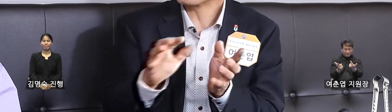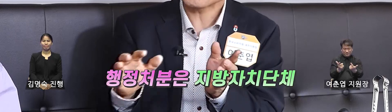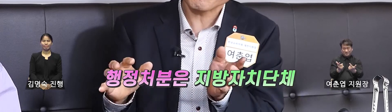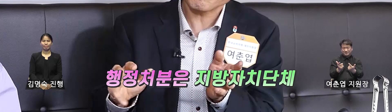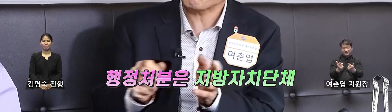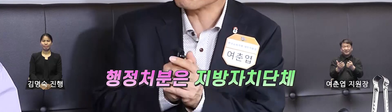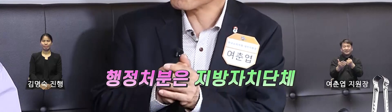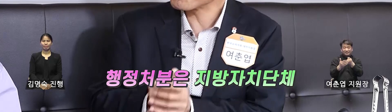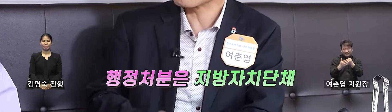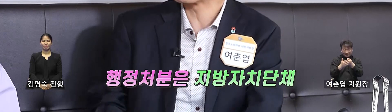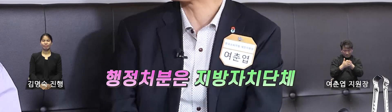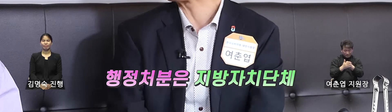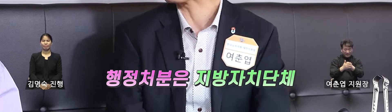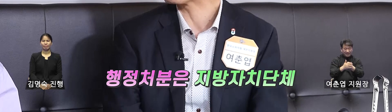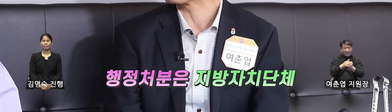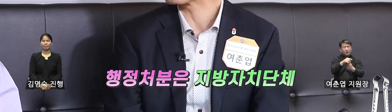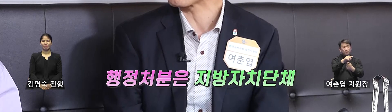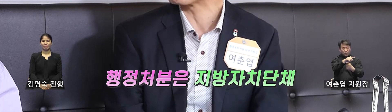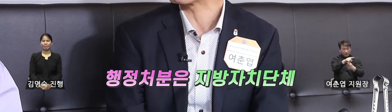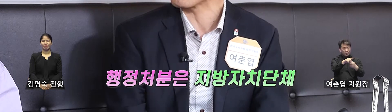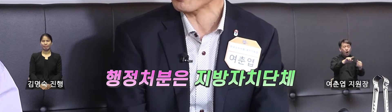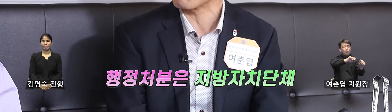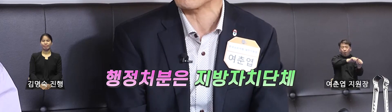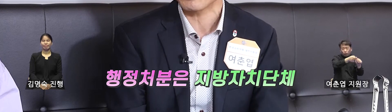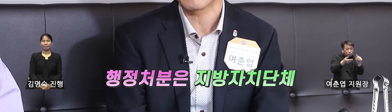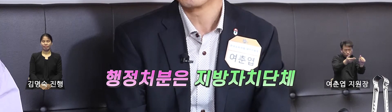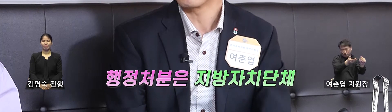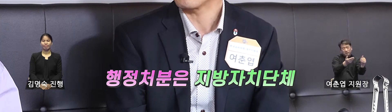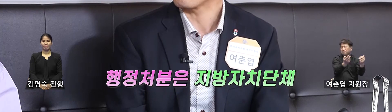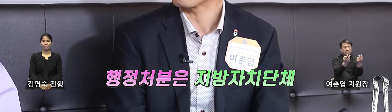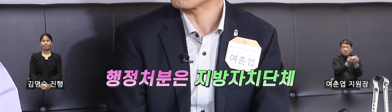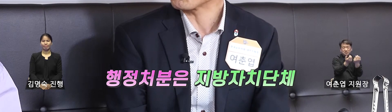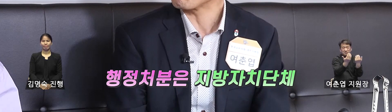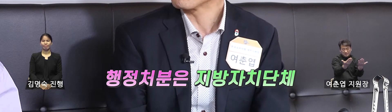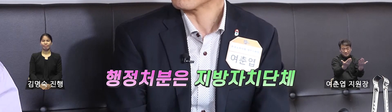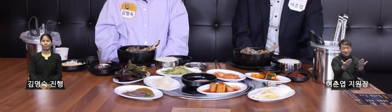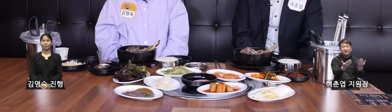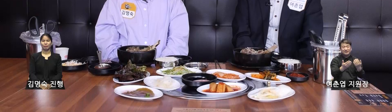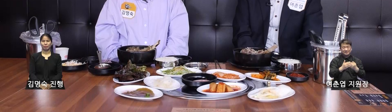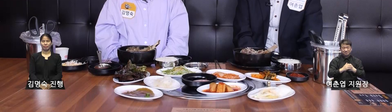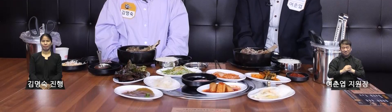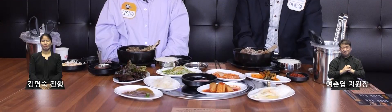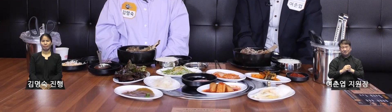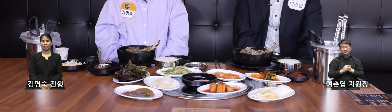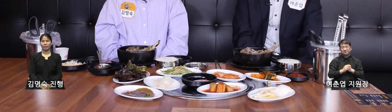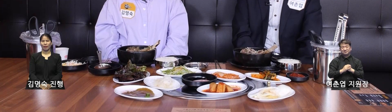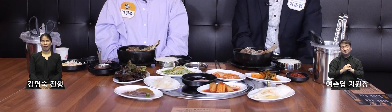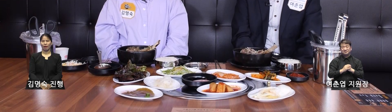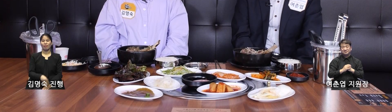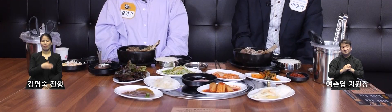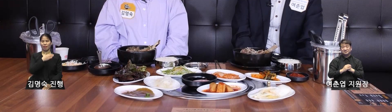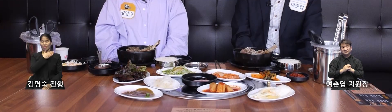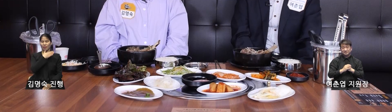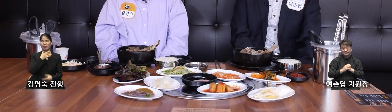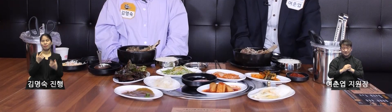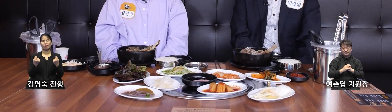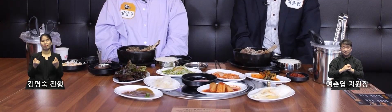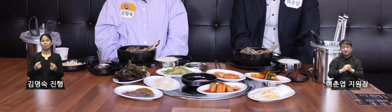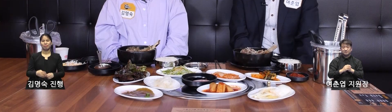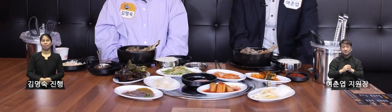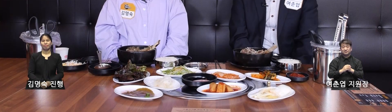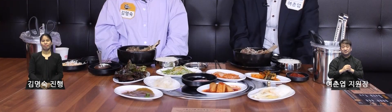그런 행정 처분 부분들은 지방자치단체에서 가지고 있기 때문에 그건 좀 아쉬운 면이 있고요. 또